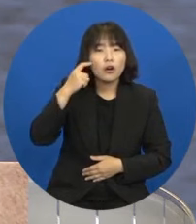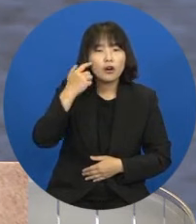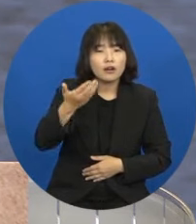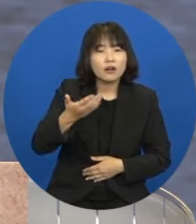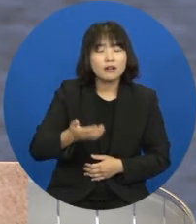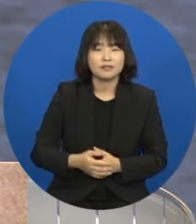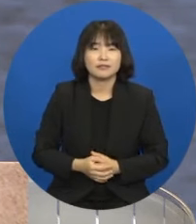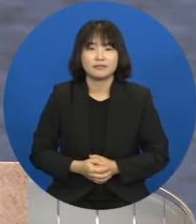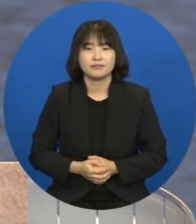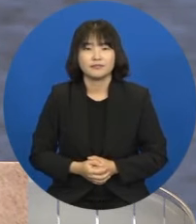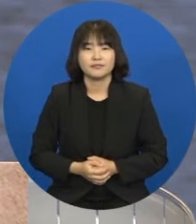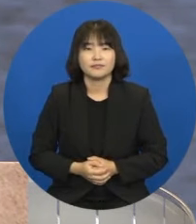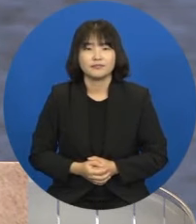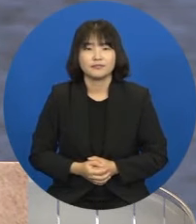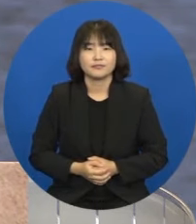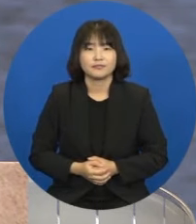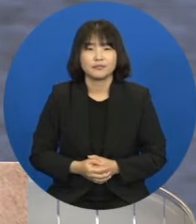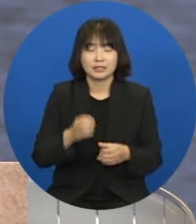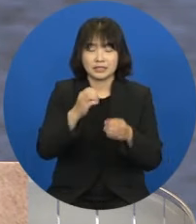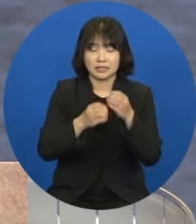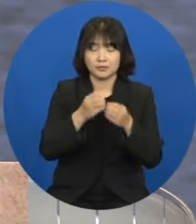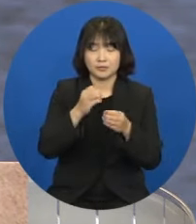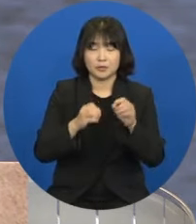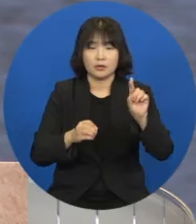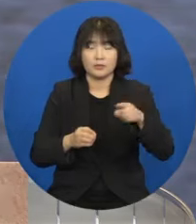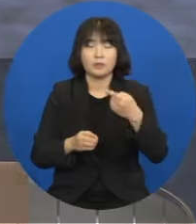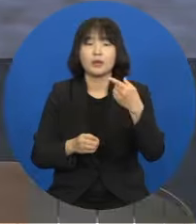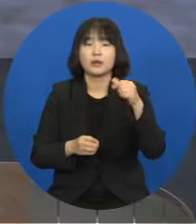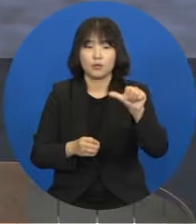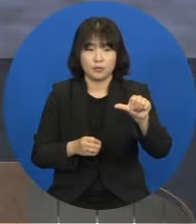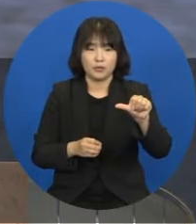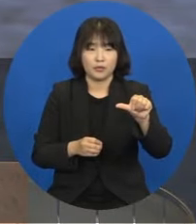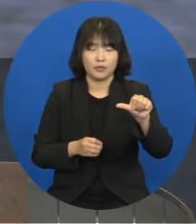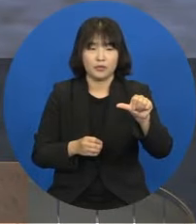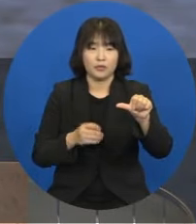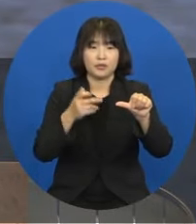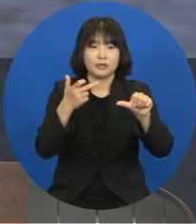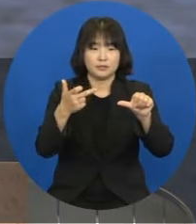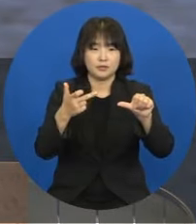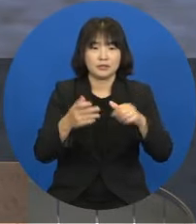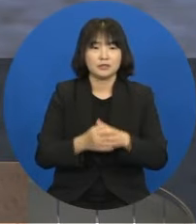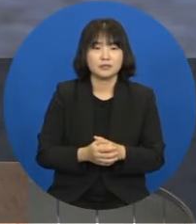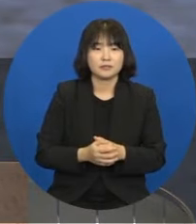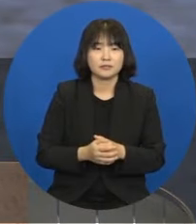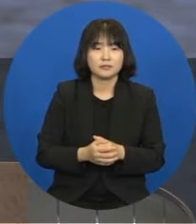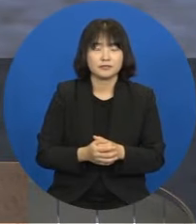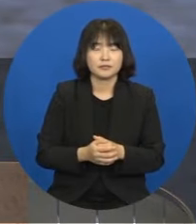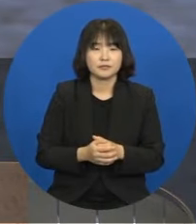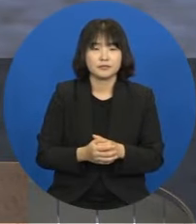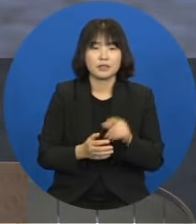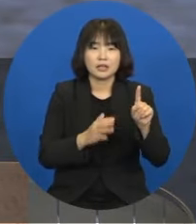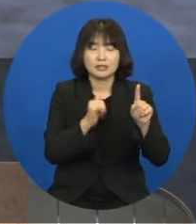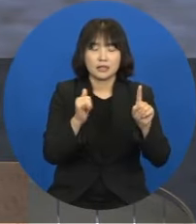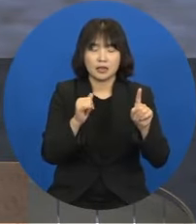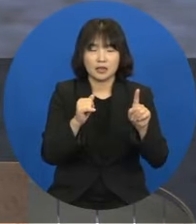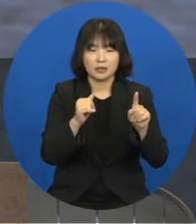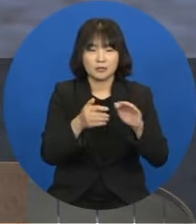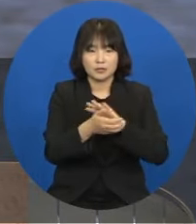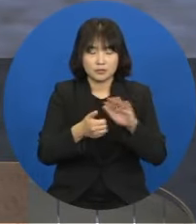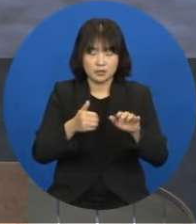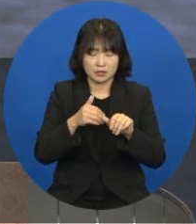질문입니다. 시편 105편에 이렇게 되어 있습니다. 그가 한 사람을 앞서 보내셨으니 요셉이 종으로